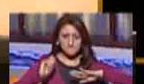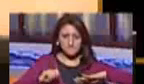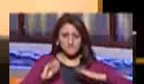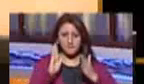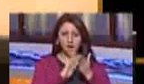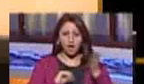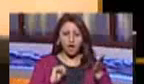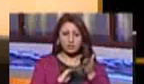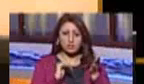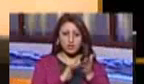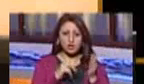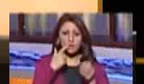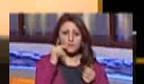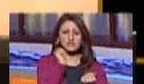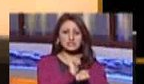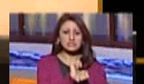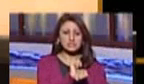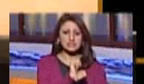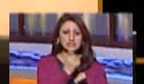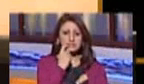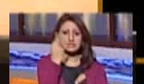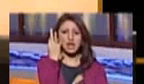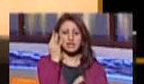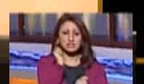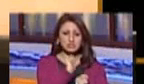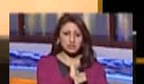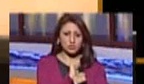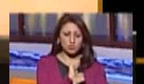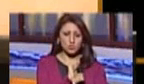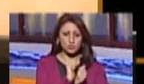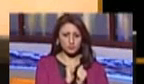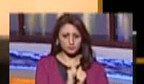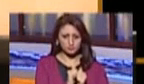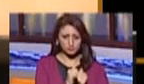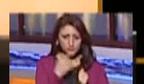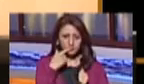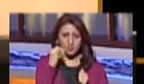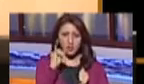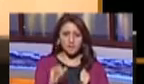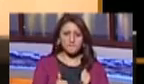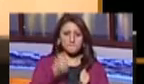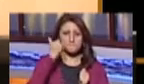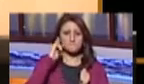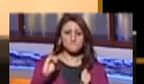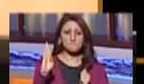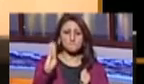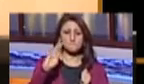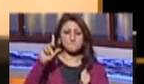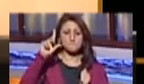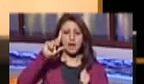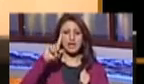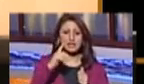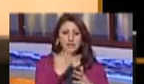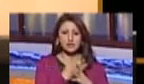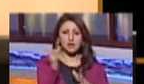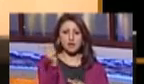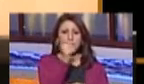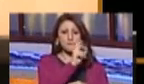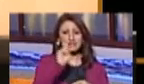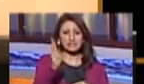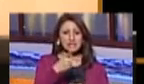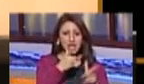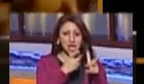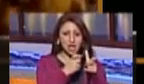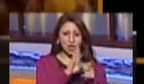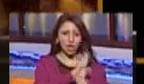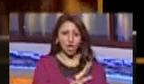القاهرة قضت بالسجن المشدد 3 سنوات لكل من مايكل نجيب ومايكل مسعد المتهمين بسرقة أسلحة من